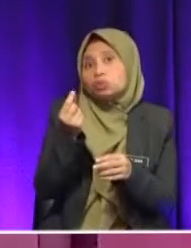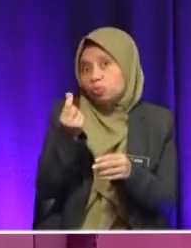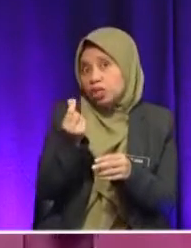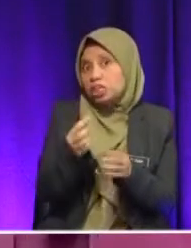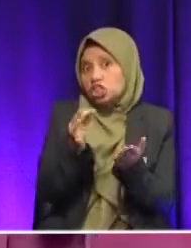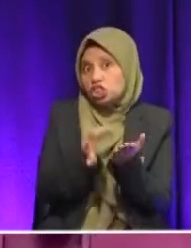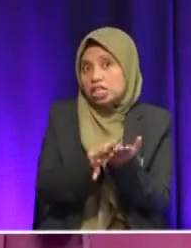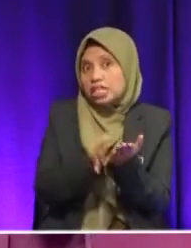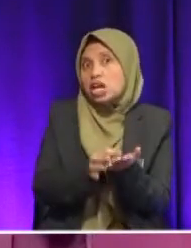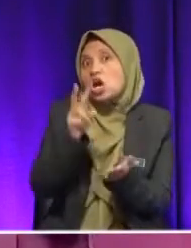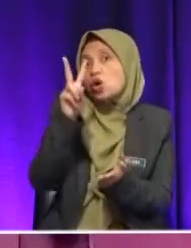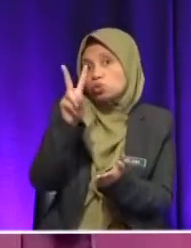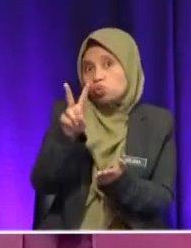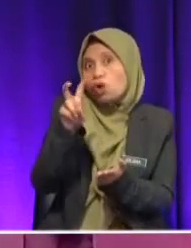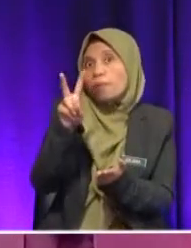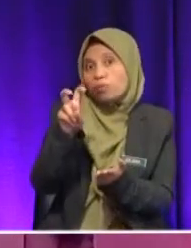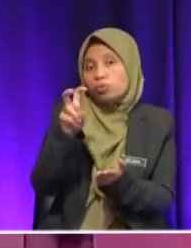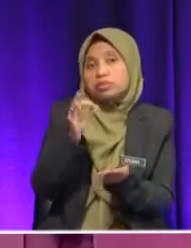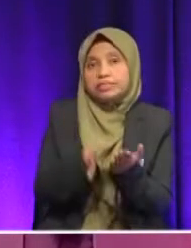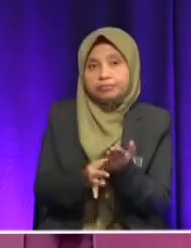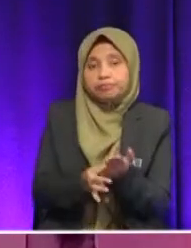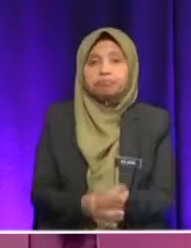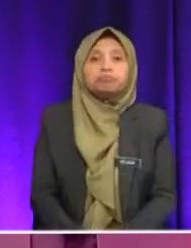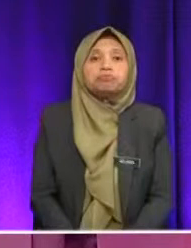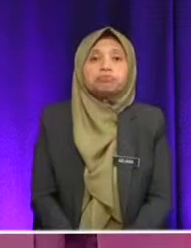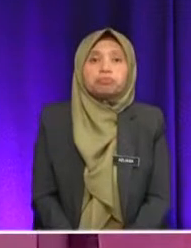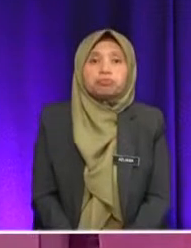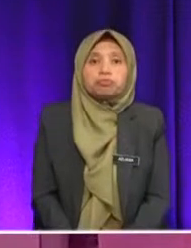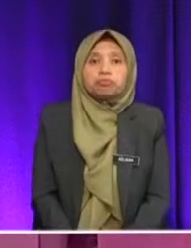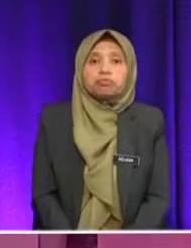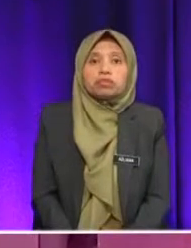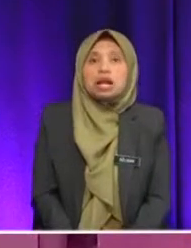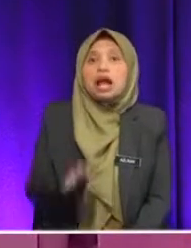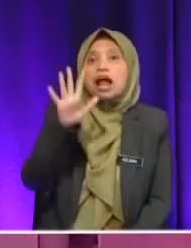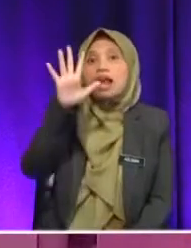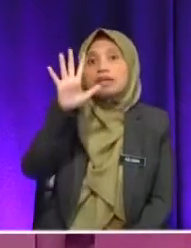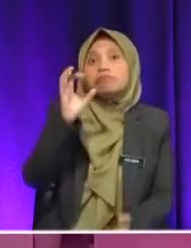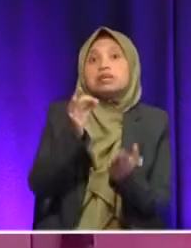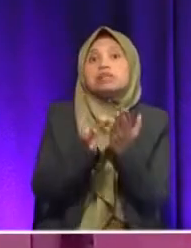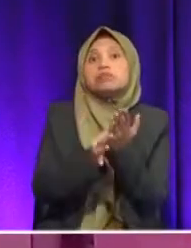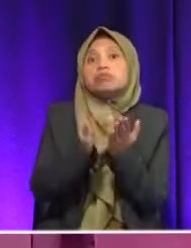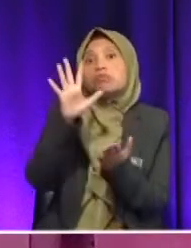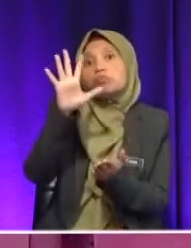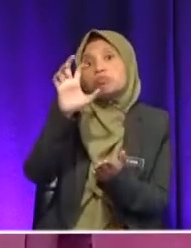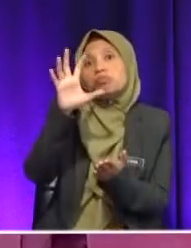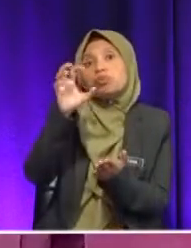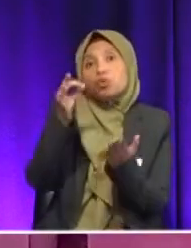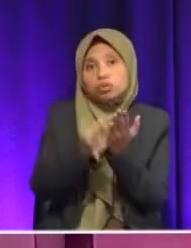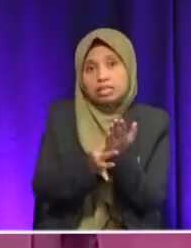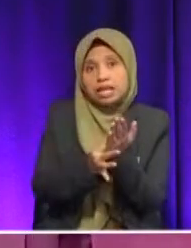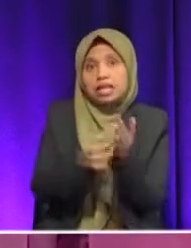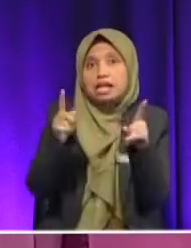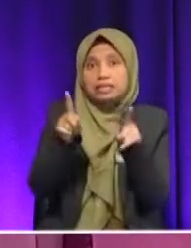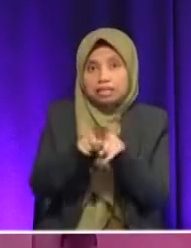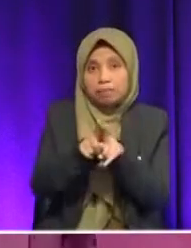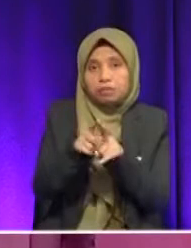Oke seterusnya Hai tidak yang terus Nia adalah 5 Plus it Oke 50.sin sampai